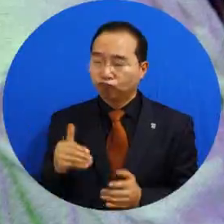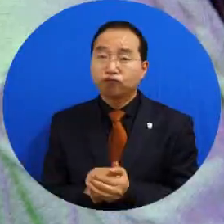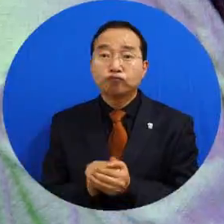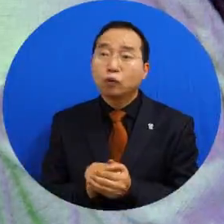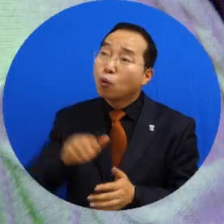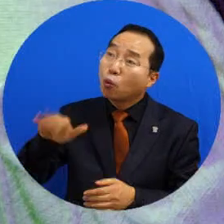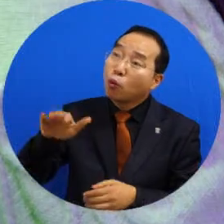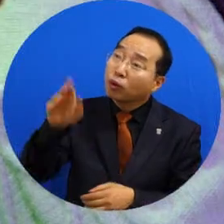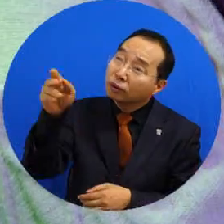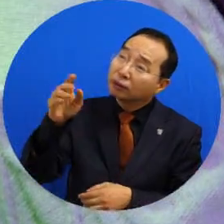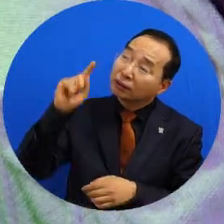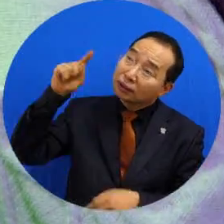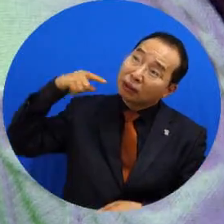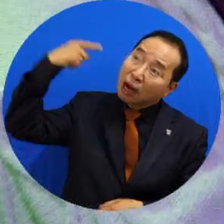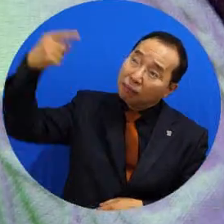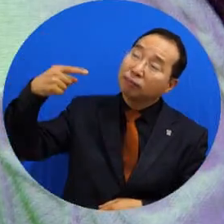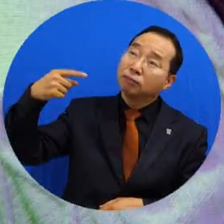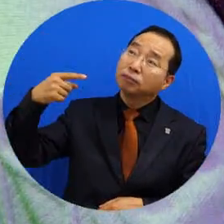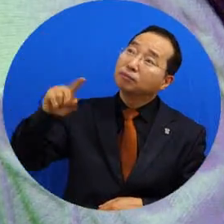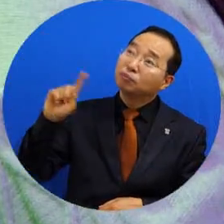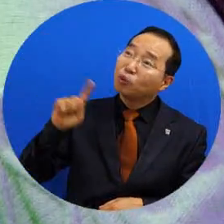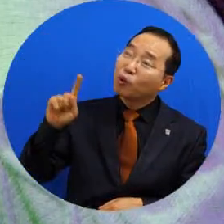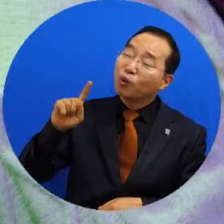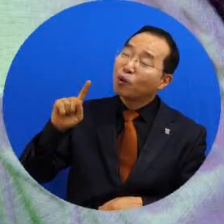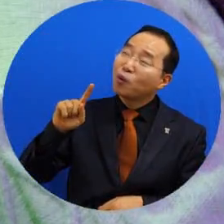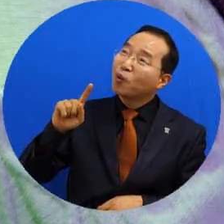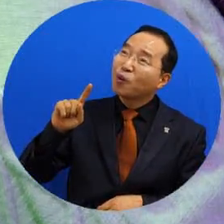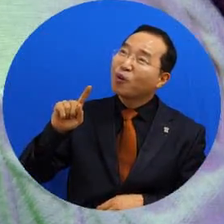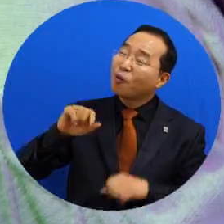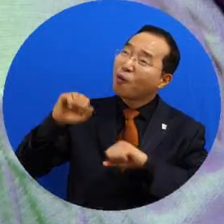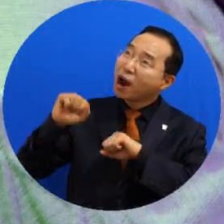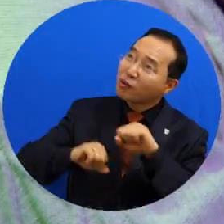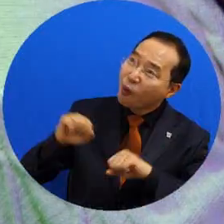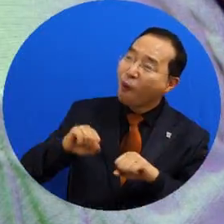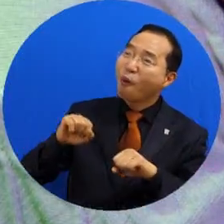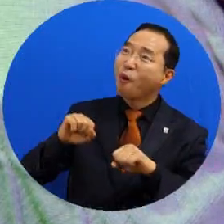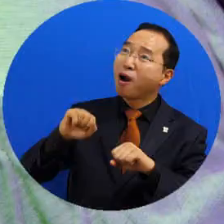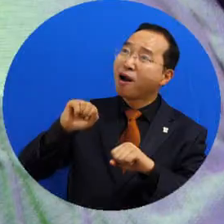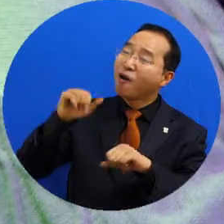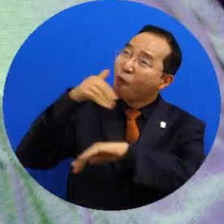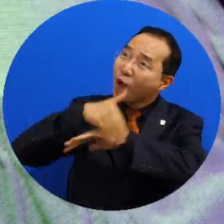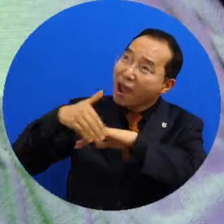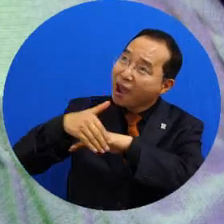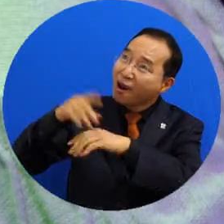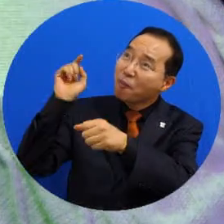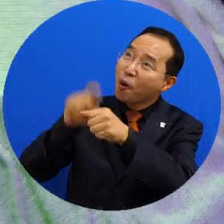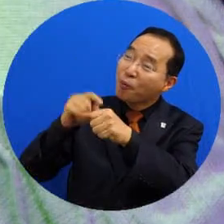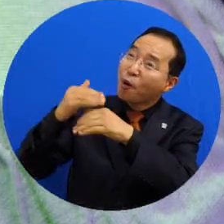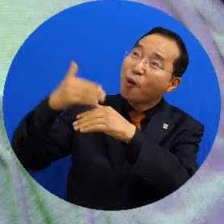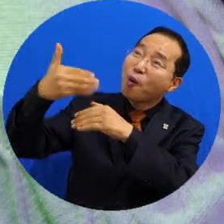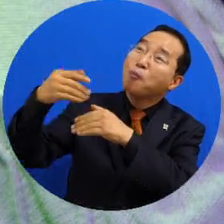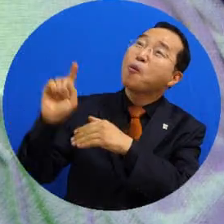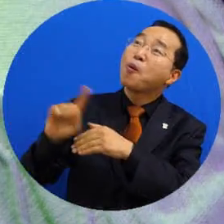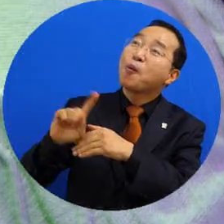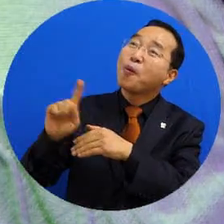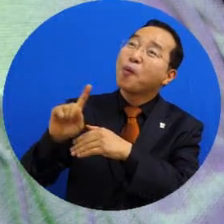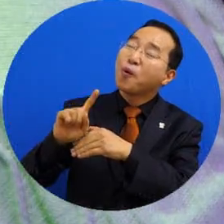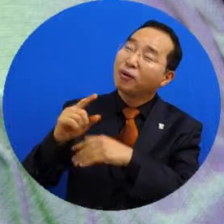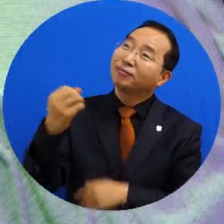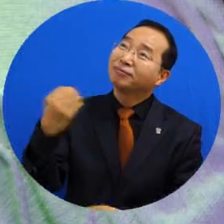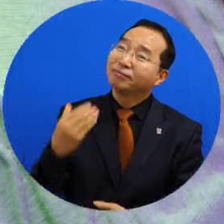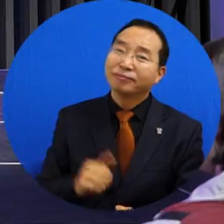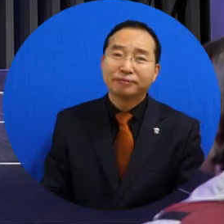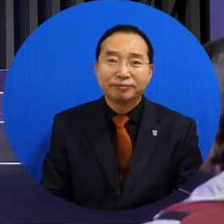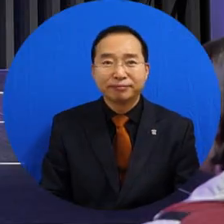이 다음에 그 더 어떤 목표가